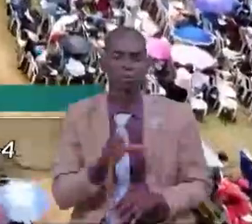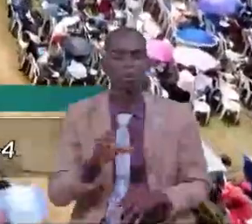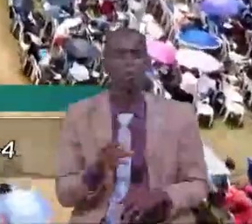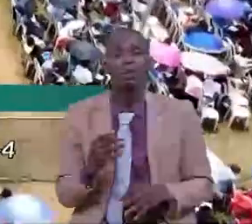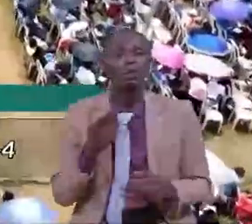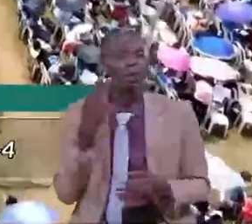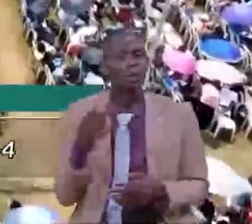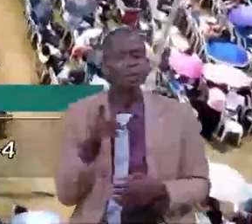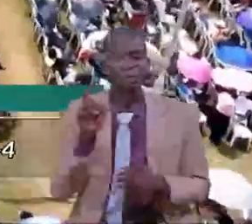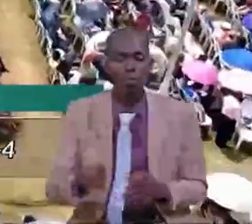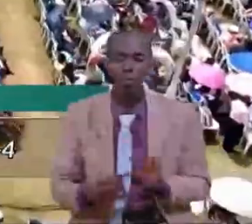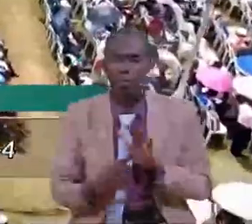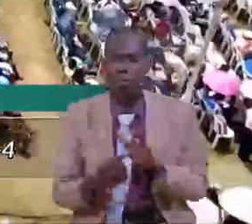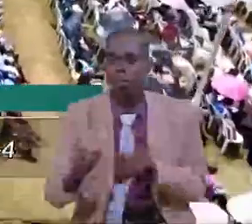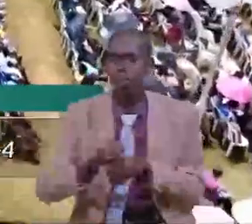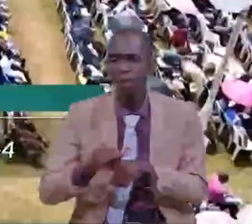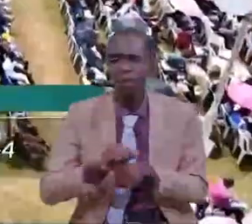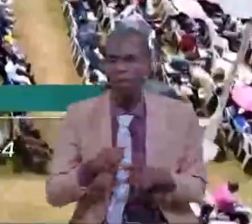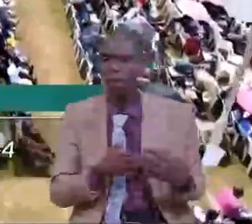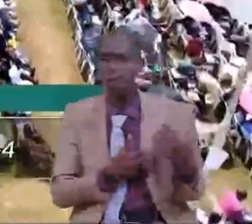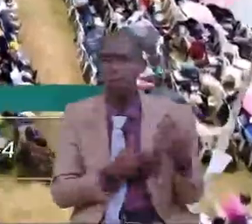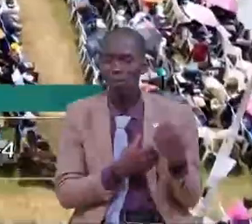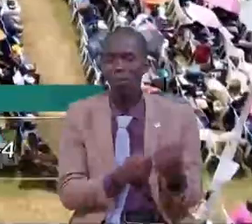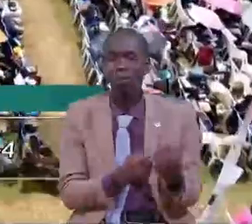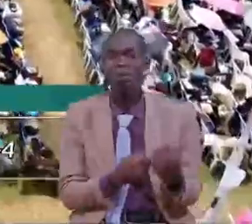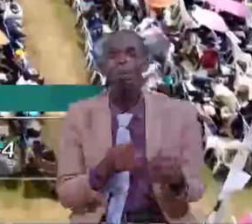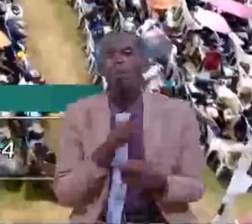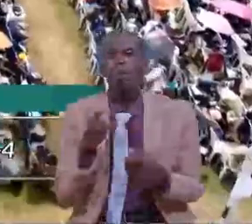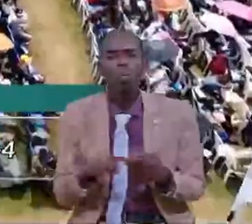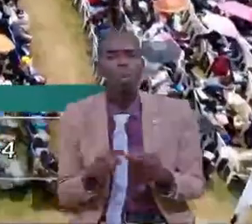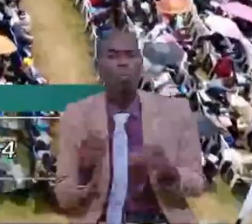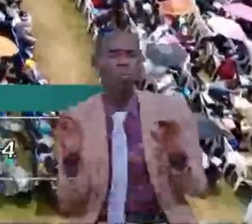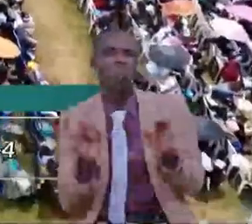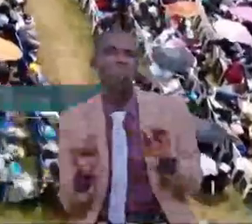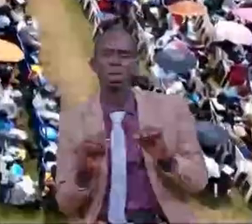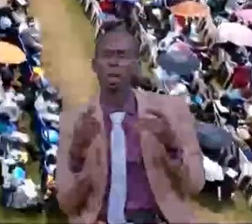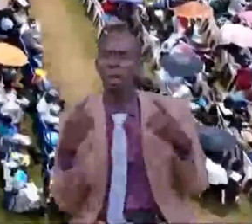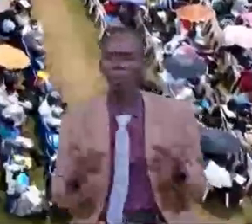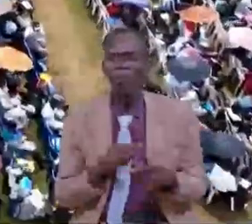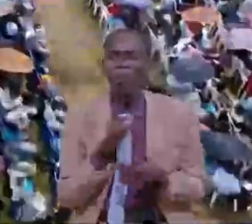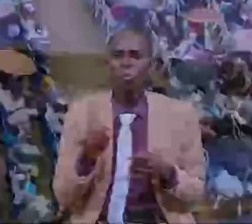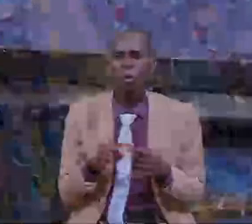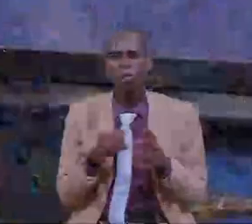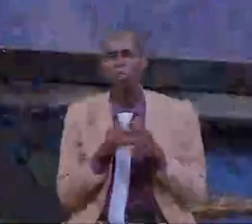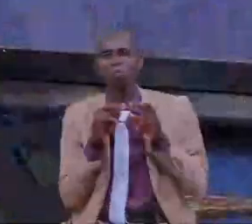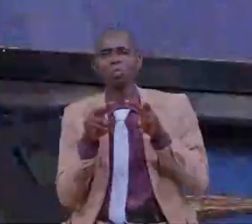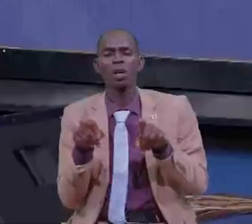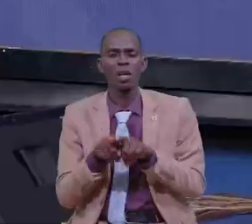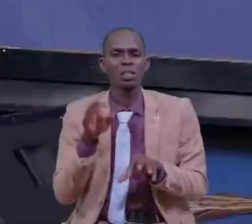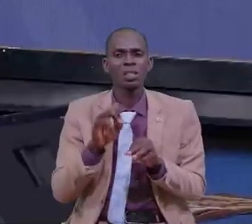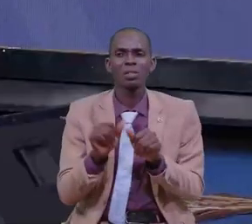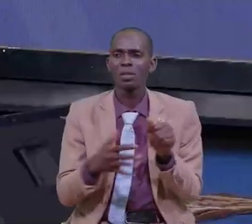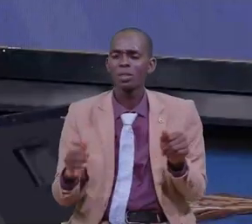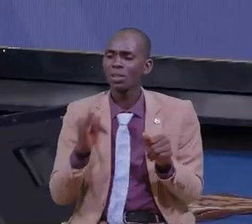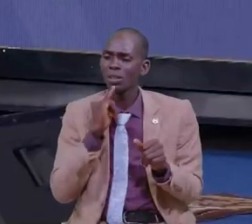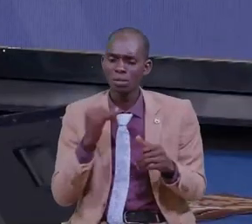il semble que rien ne marche et que personne ne nous suit, quand il semble que